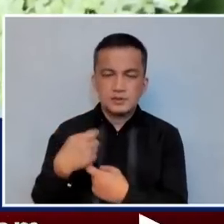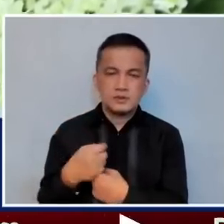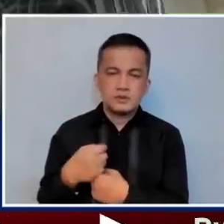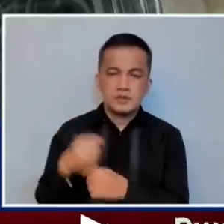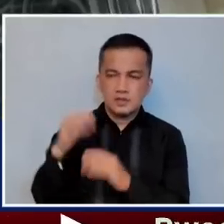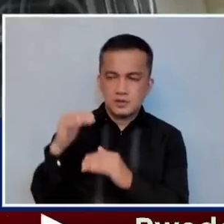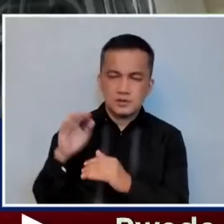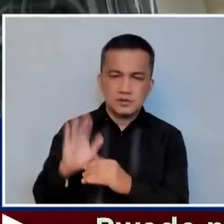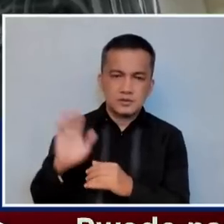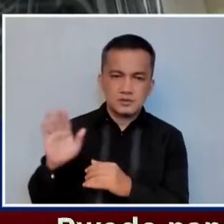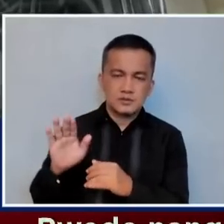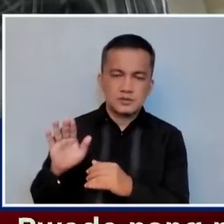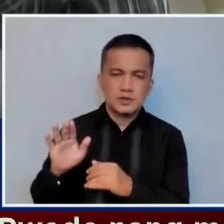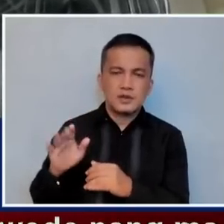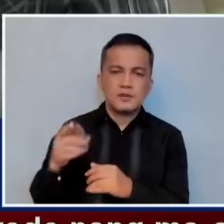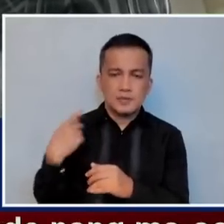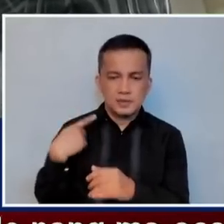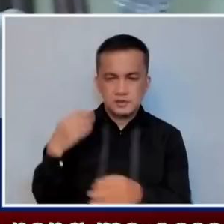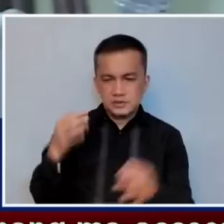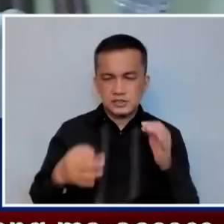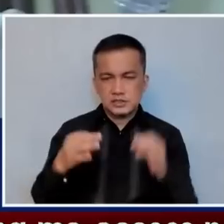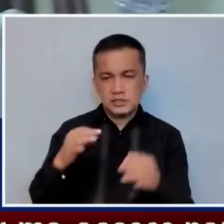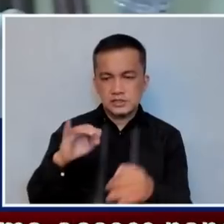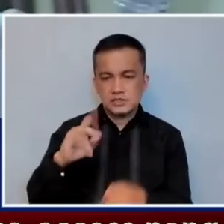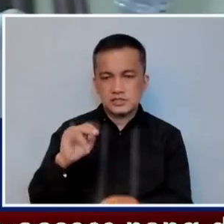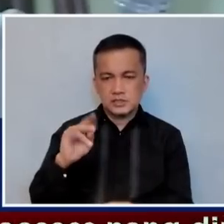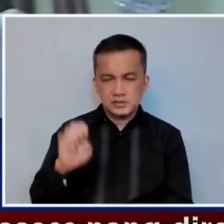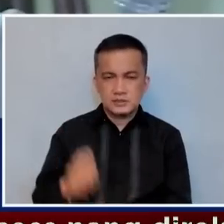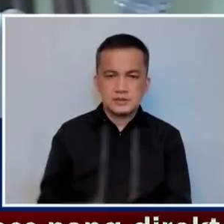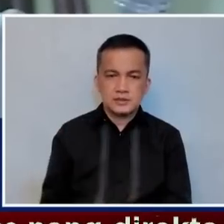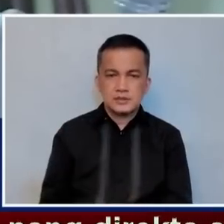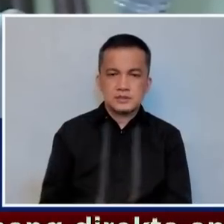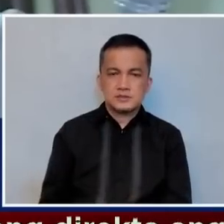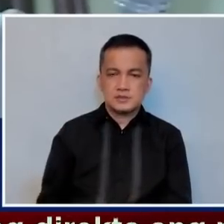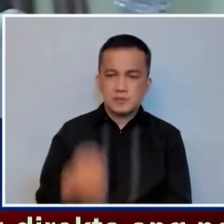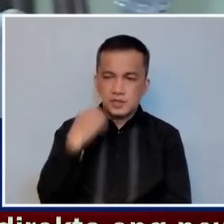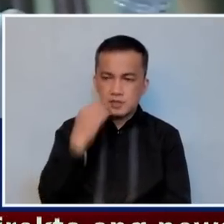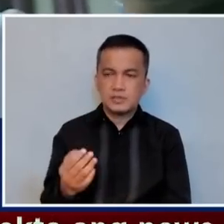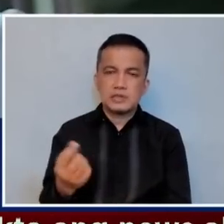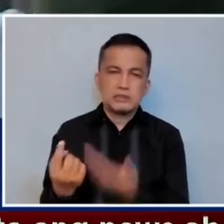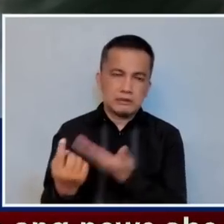siya ng hustisya sa pagkawala niya.